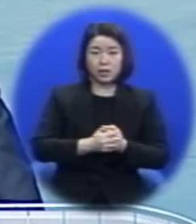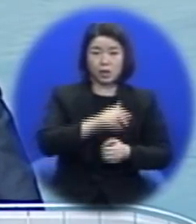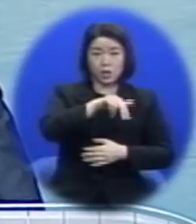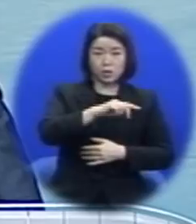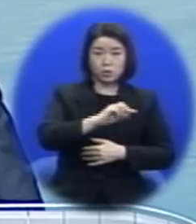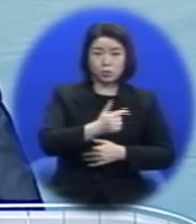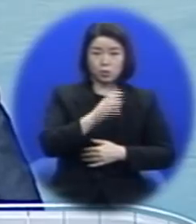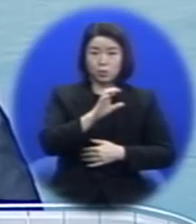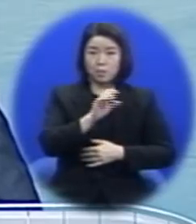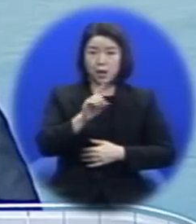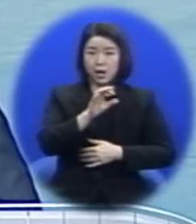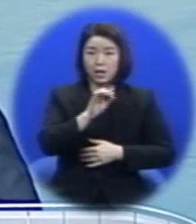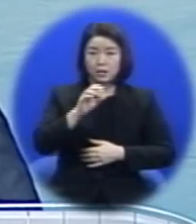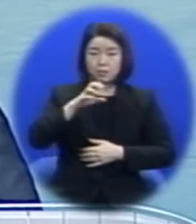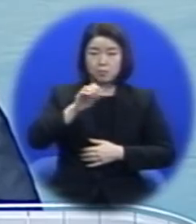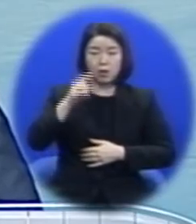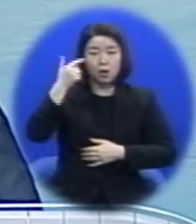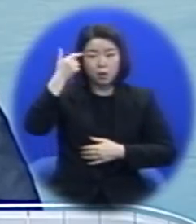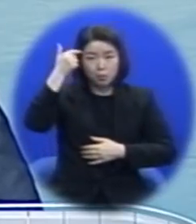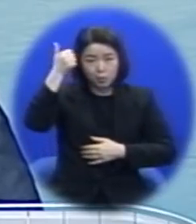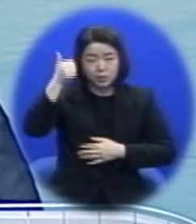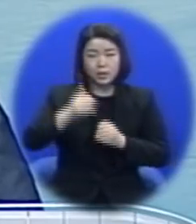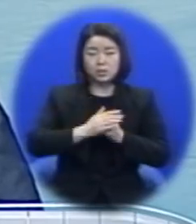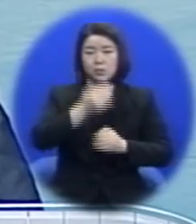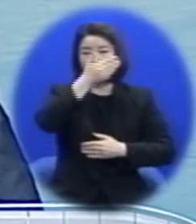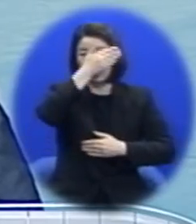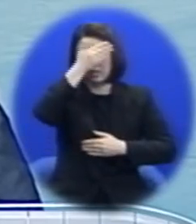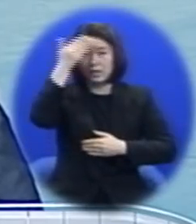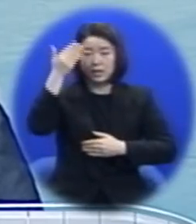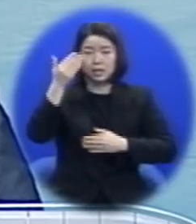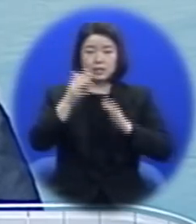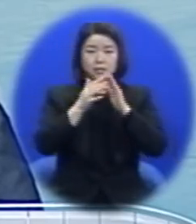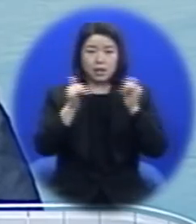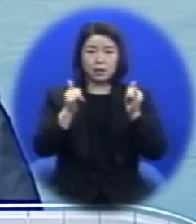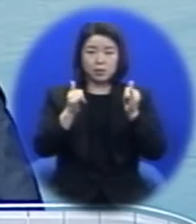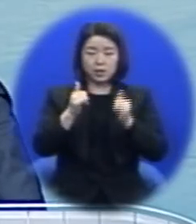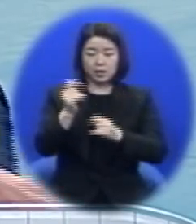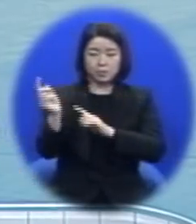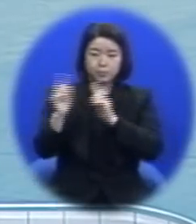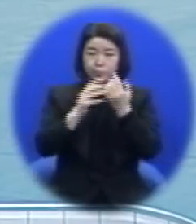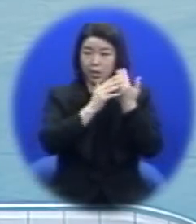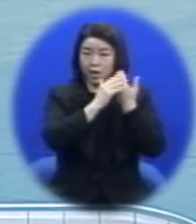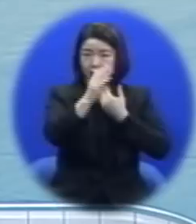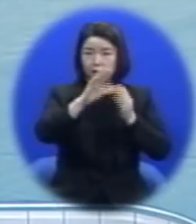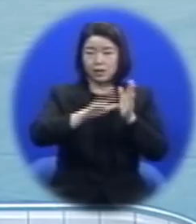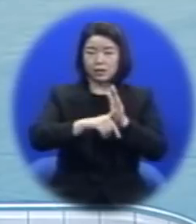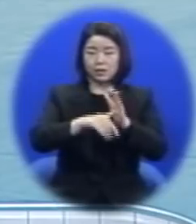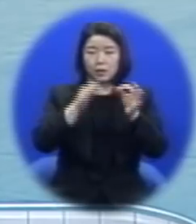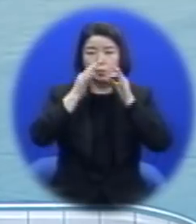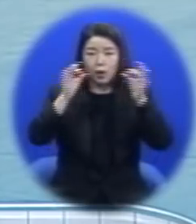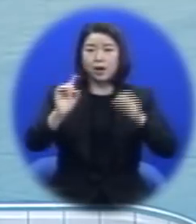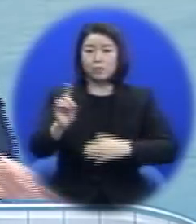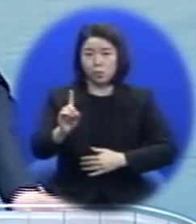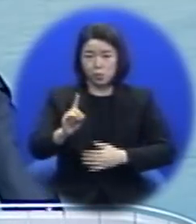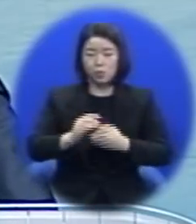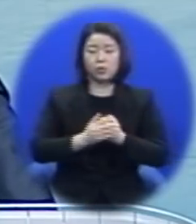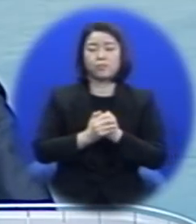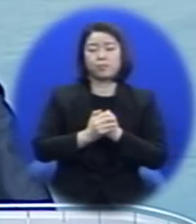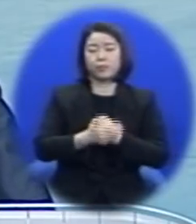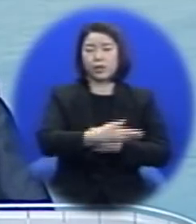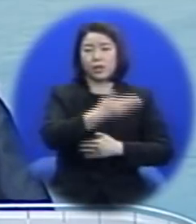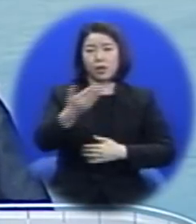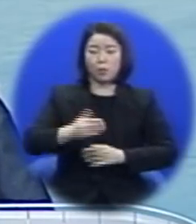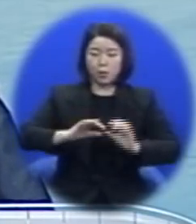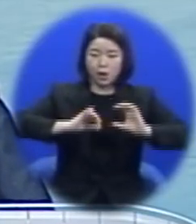목사님이 청년들에게 집회를 하면서 이렇게 외쳤습니다. 여러분, 세상이 추구하는 풍요한